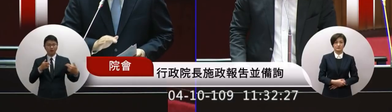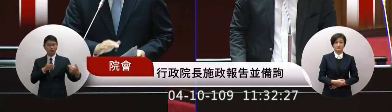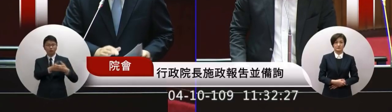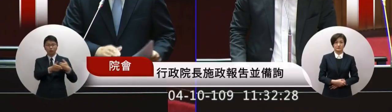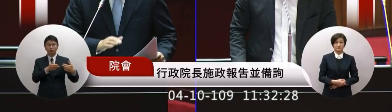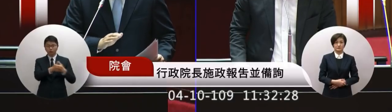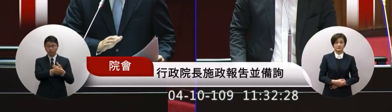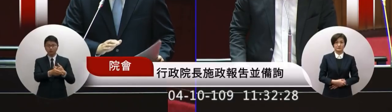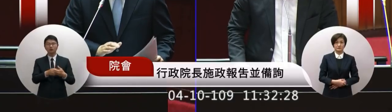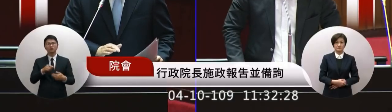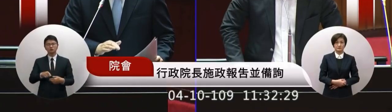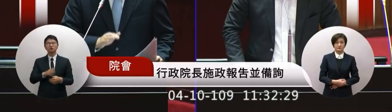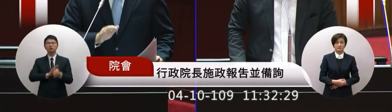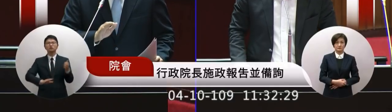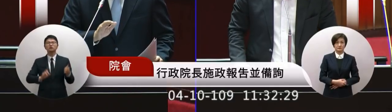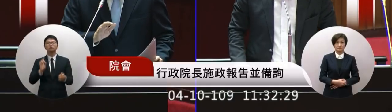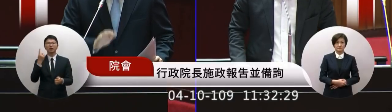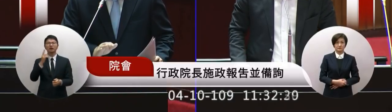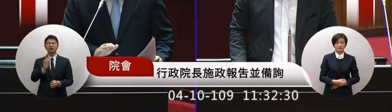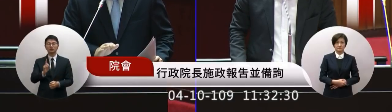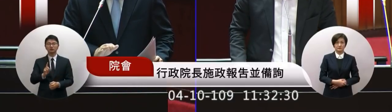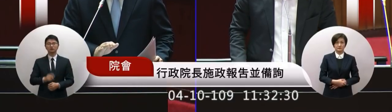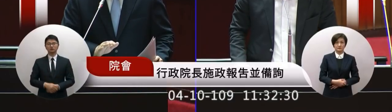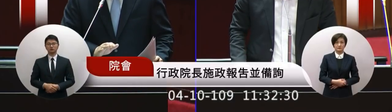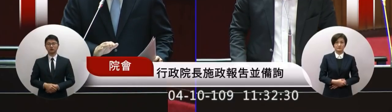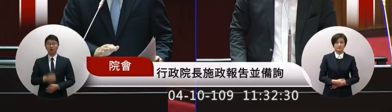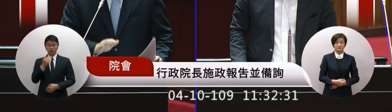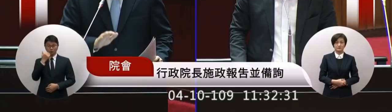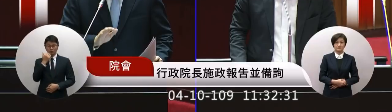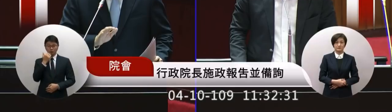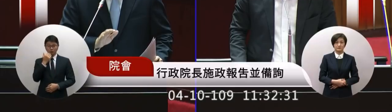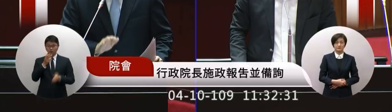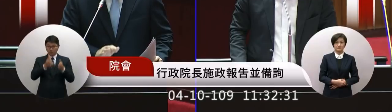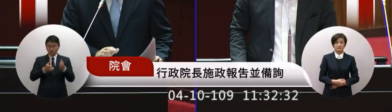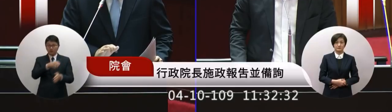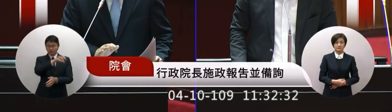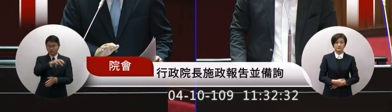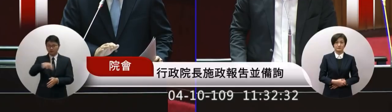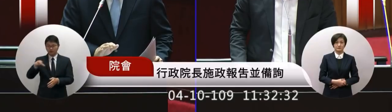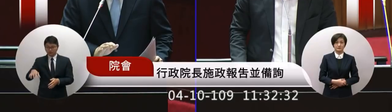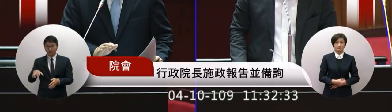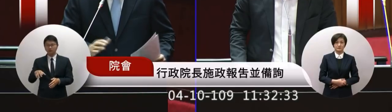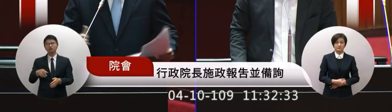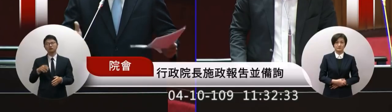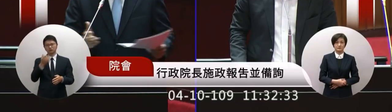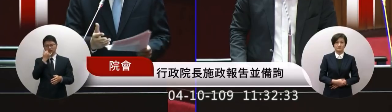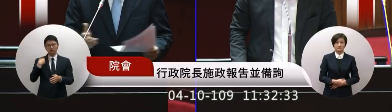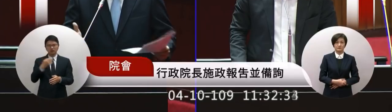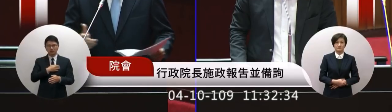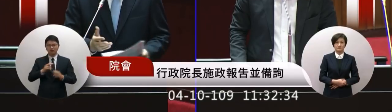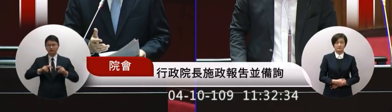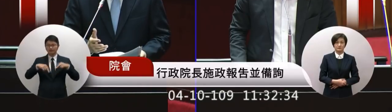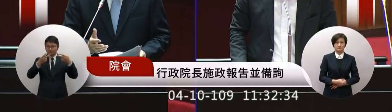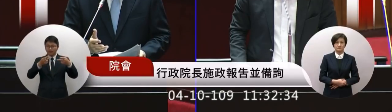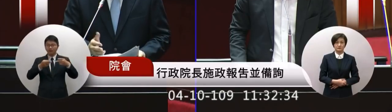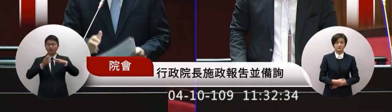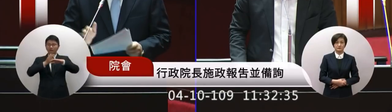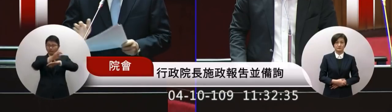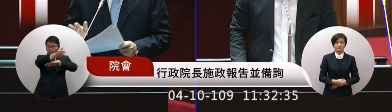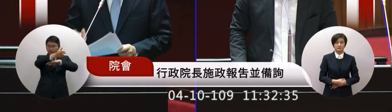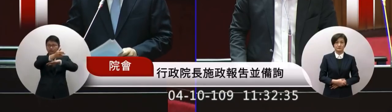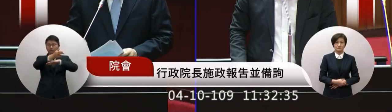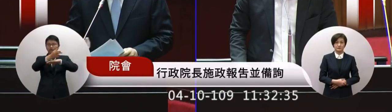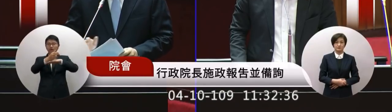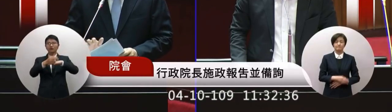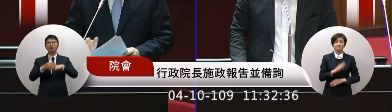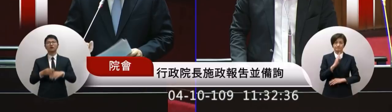因为你牵涉到你也无场站的所在，为的是要高架化。伊才有法度做都市缝合，但是有